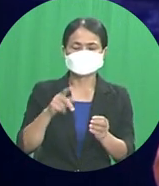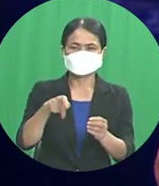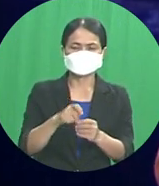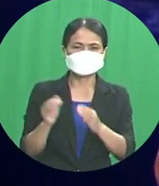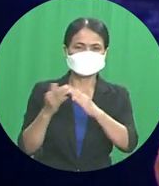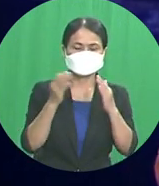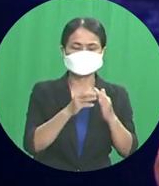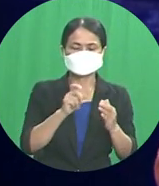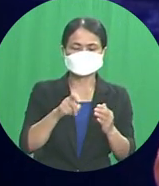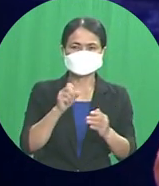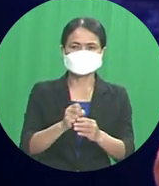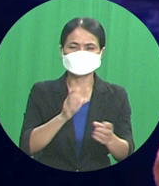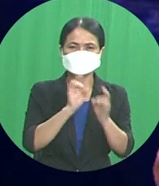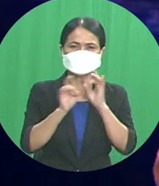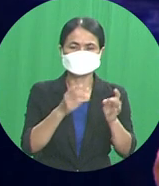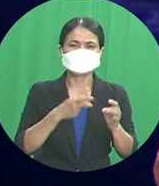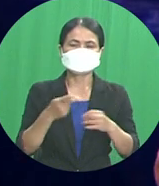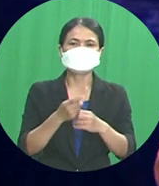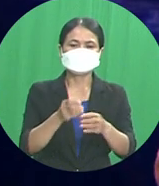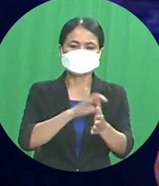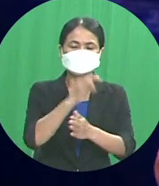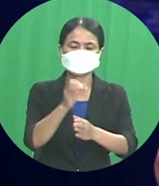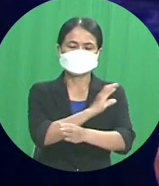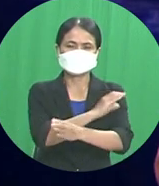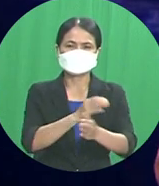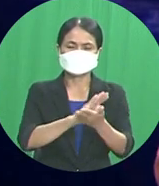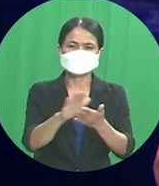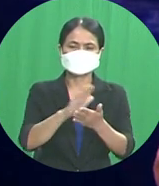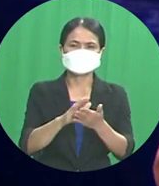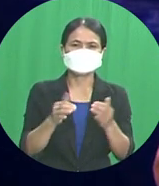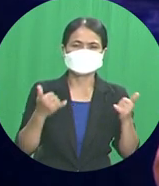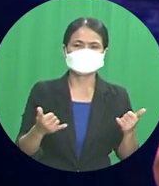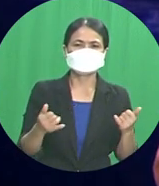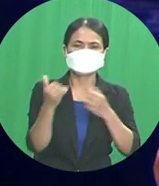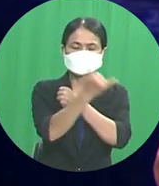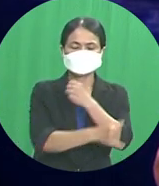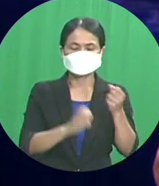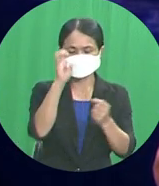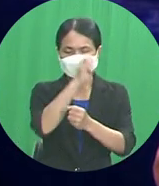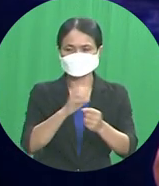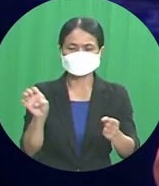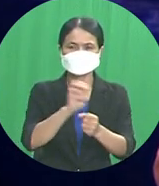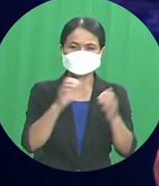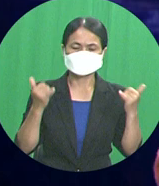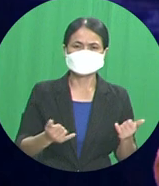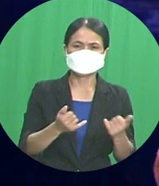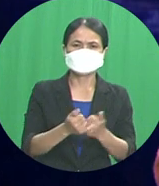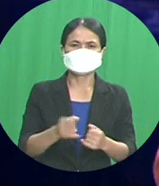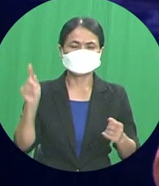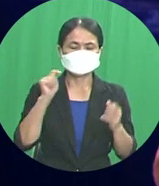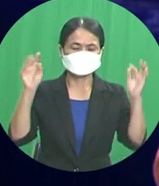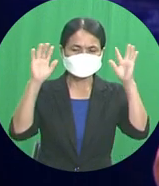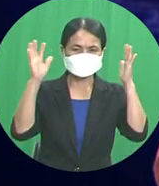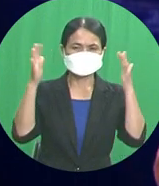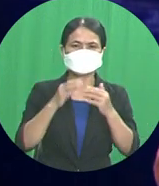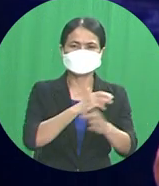tì cọng kiếu đọc bầy phì phía xa khăn nếp bì vị xài tham mập bồn xã át. Khăn ạ đai bà tệ nơi ở rộp kháng cạt mùi nít phơ bị thi ọp o xa